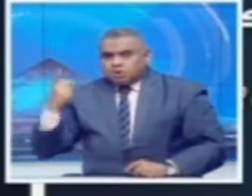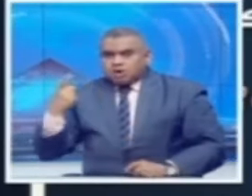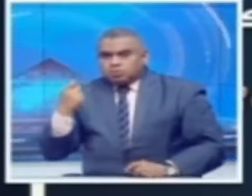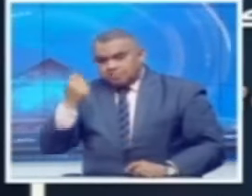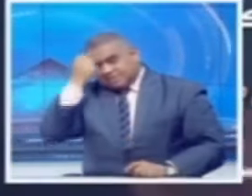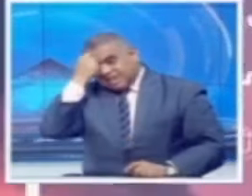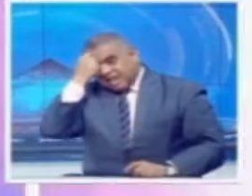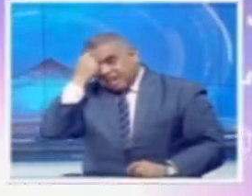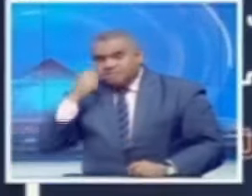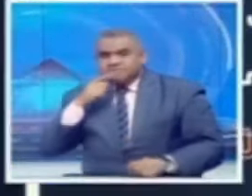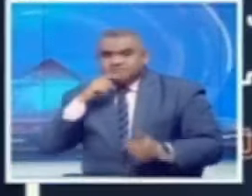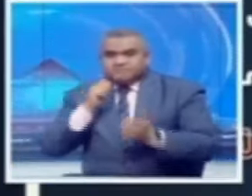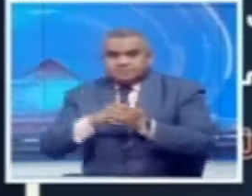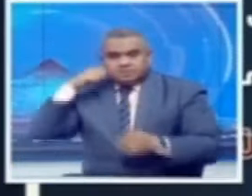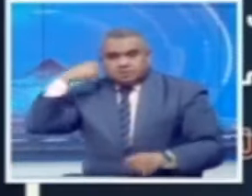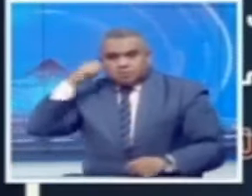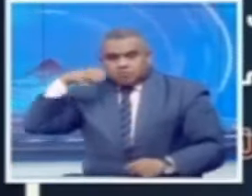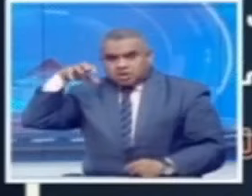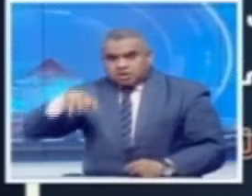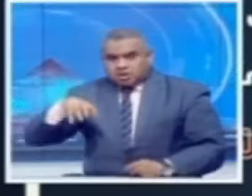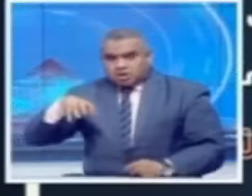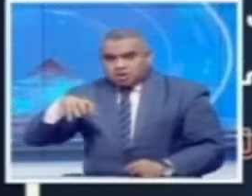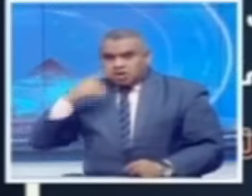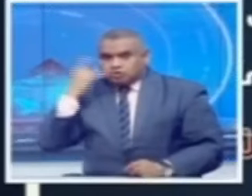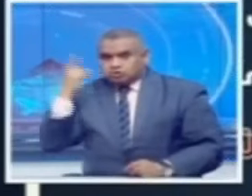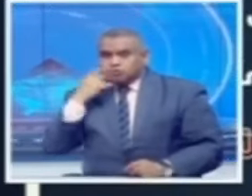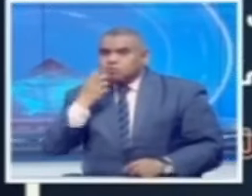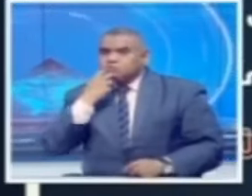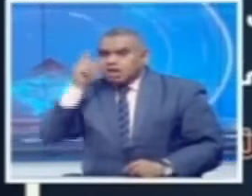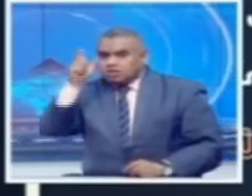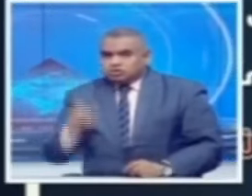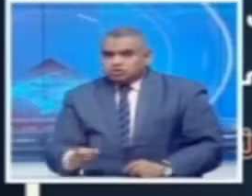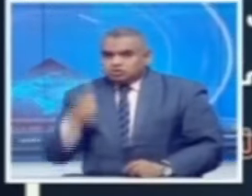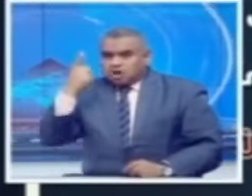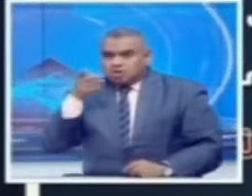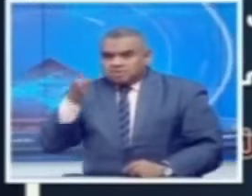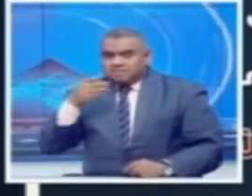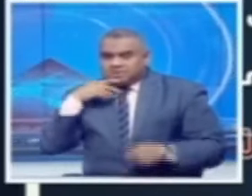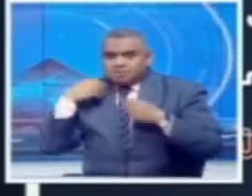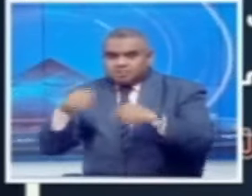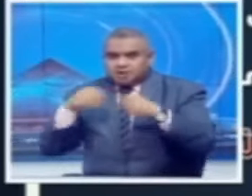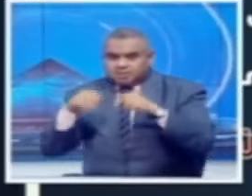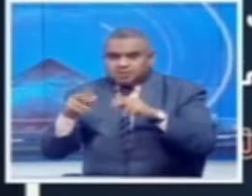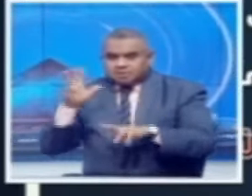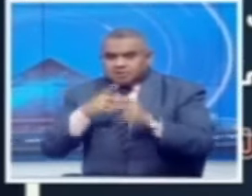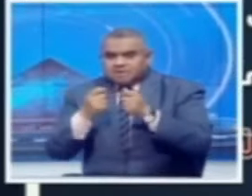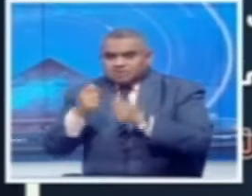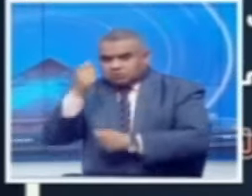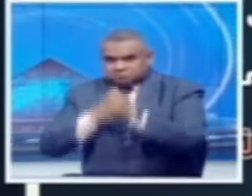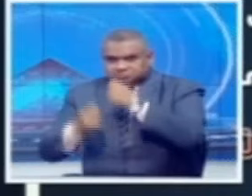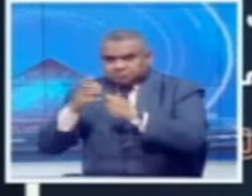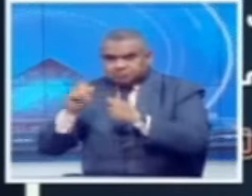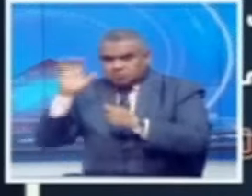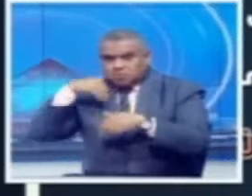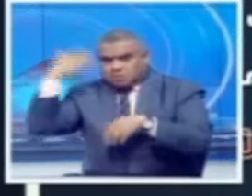40,251,000 جنيه. مديرية أمن القاهرة تمكنت من ضبط أحد الأشخاص لقيامه بالإتجار غير المشروع في النقد الأجنبي